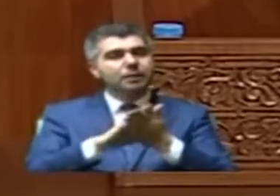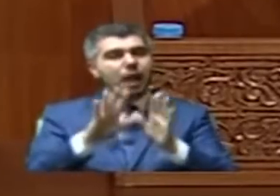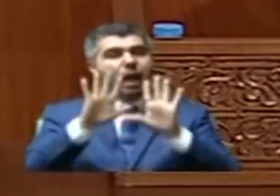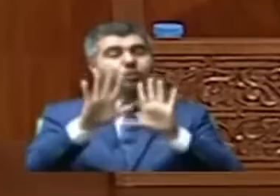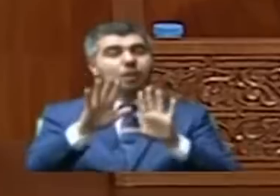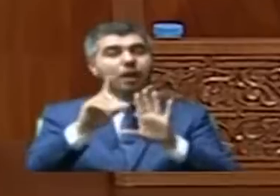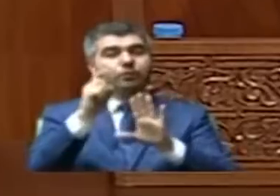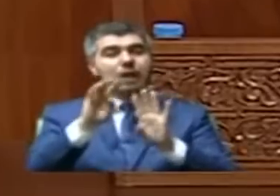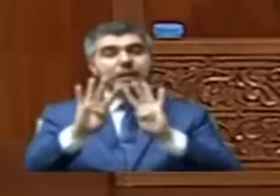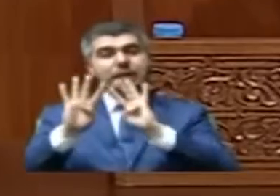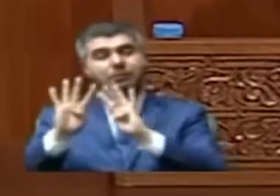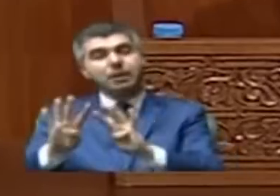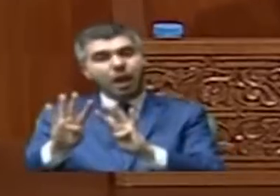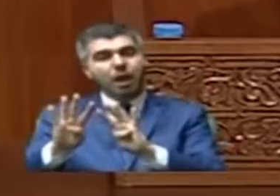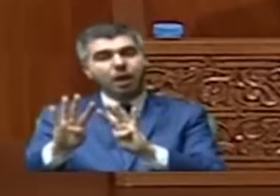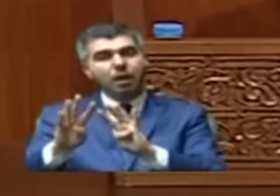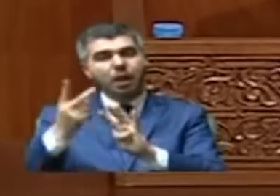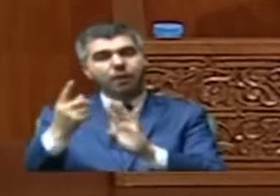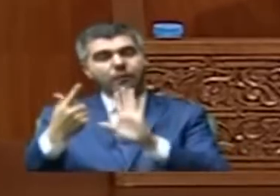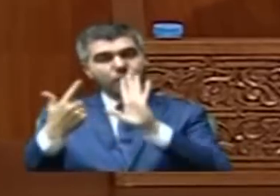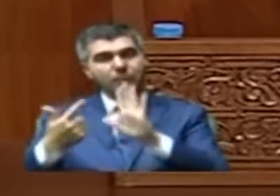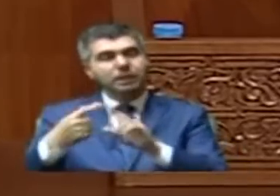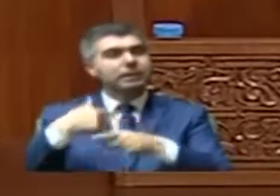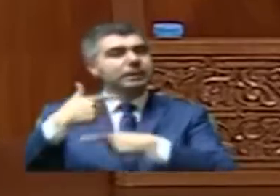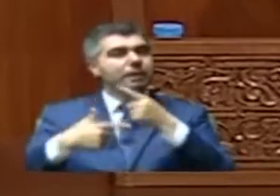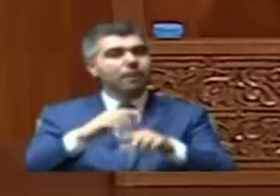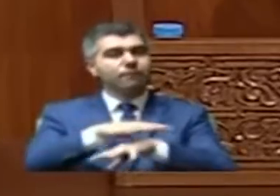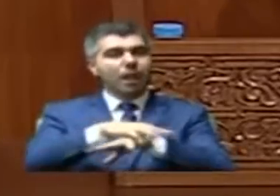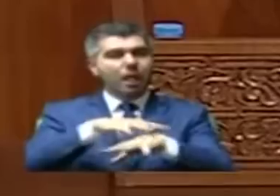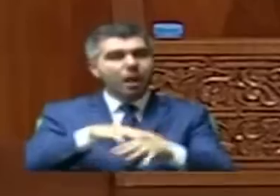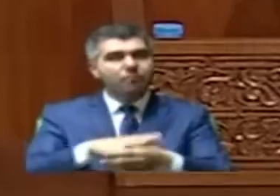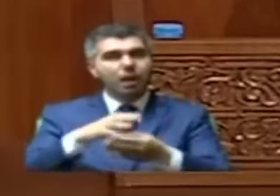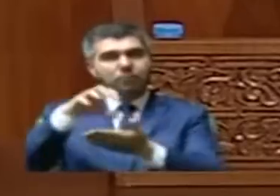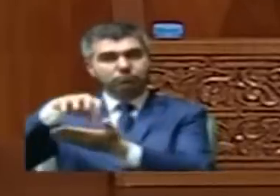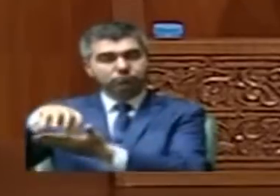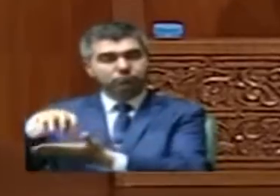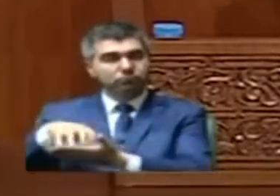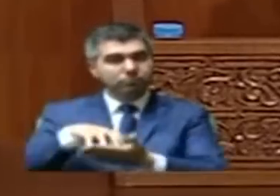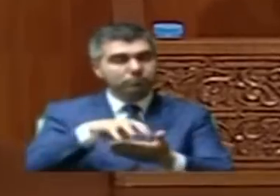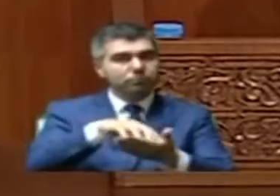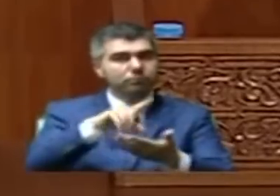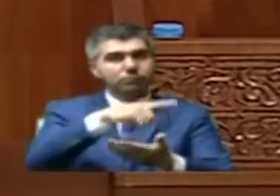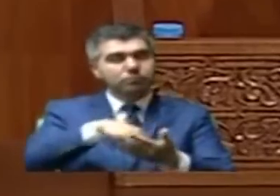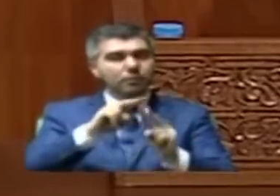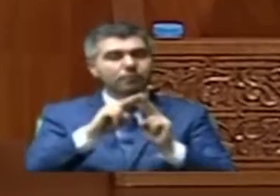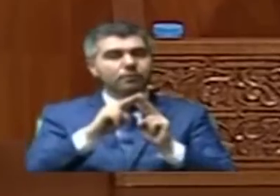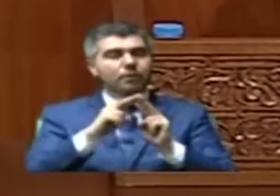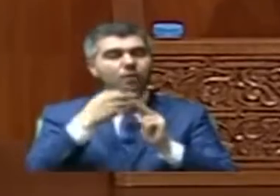غشت وكيدير في جميع العمالات والأقاليم. إذن هناك عملية تواصلية كتم من قبل السلطات